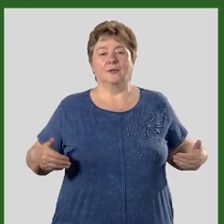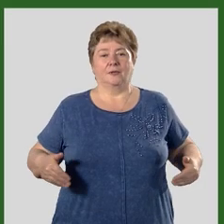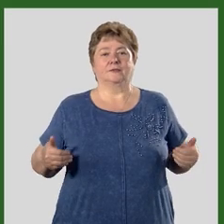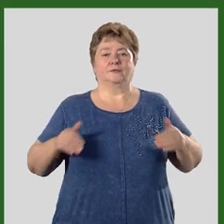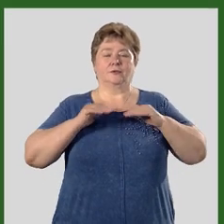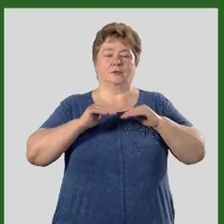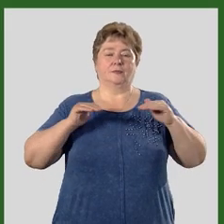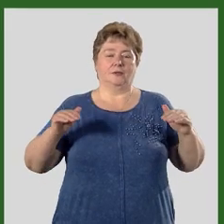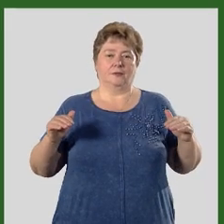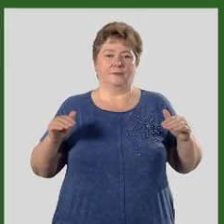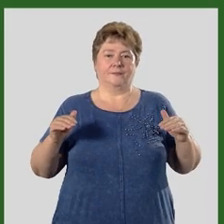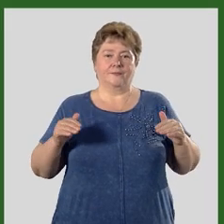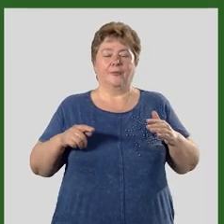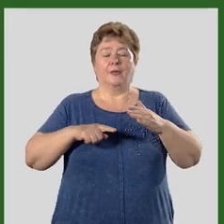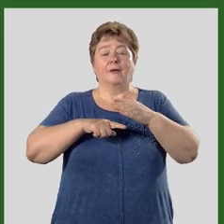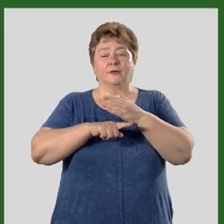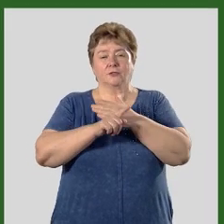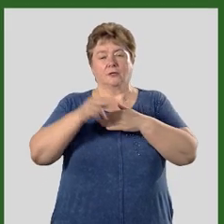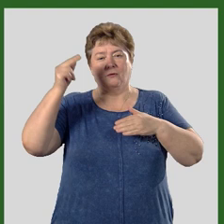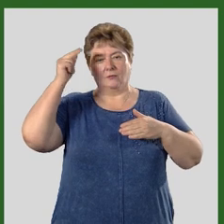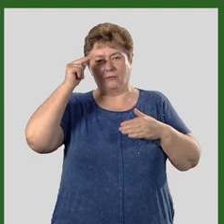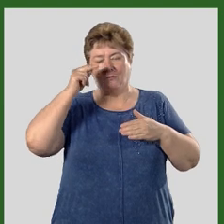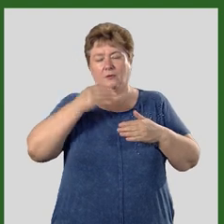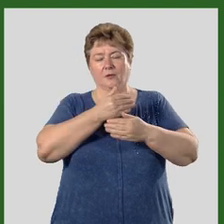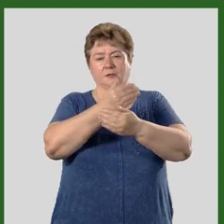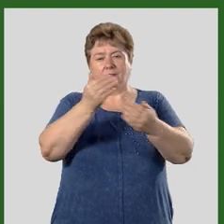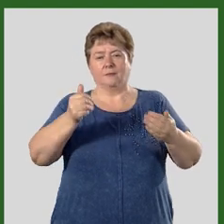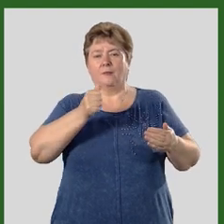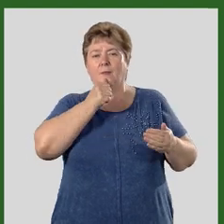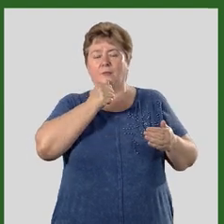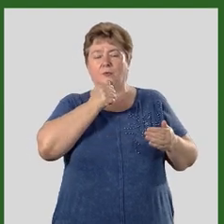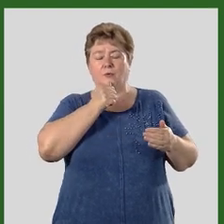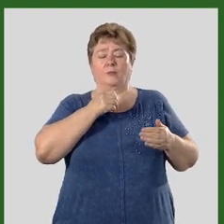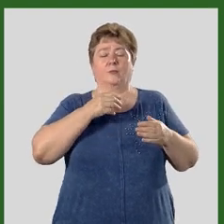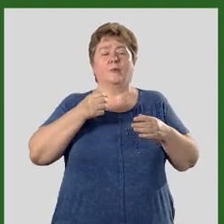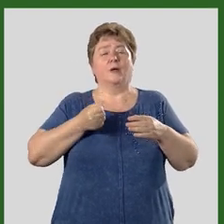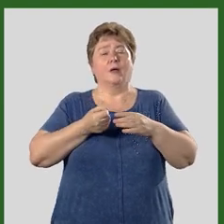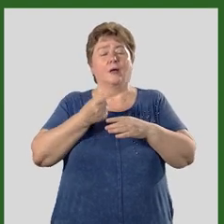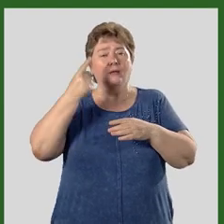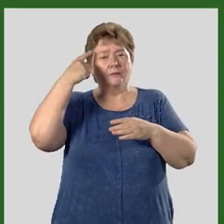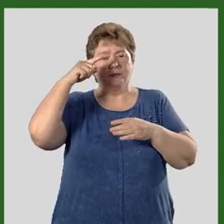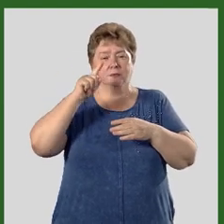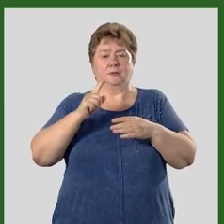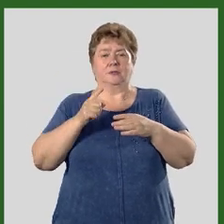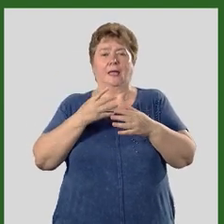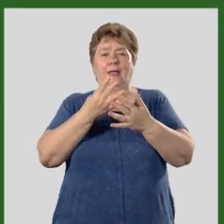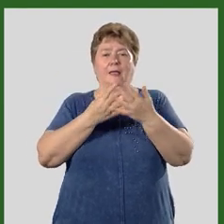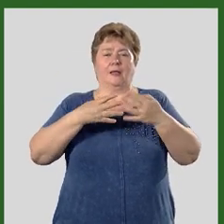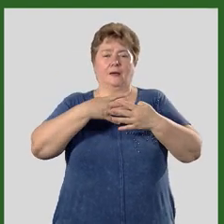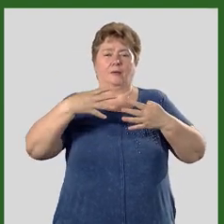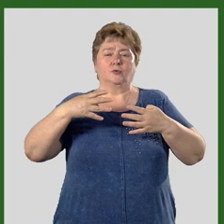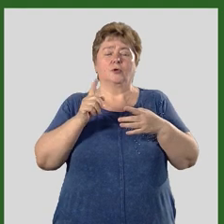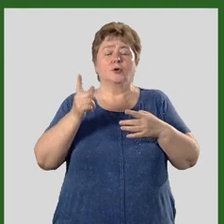Здравствуйте, ребята! В начале урока мы с вами попробуем разгадать ребусы и